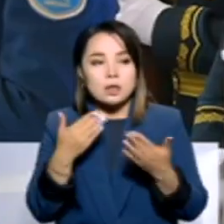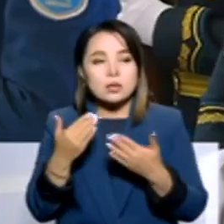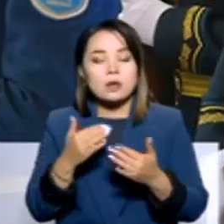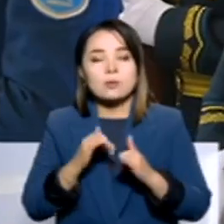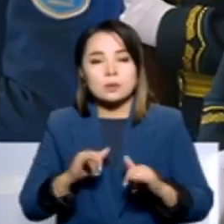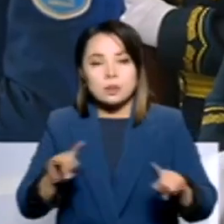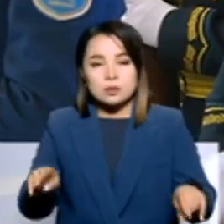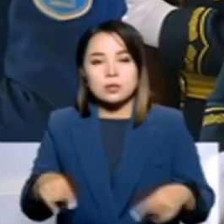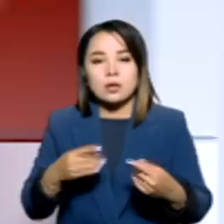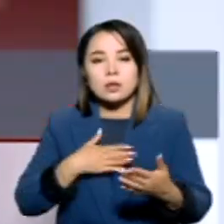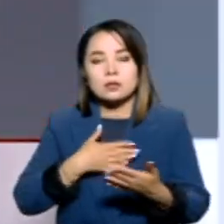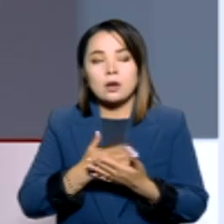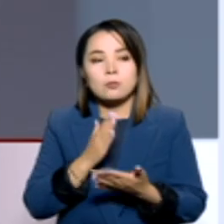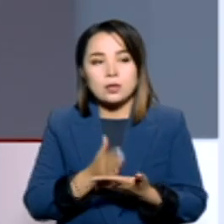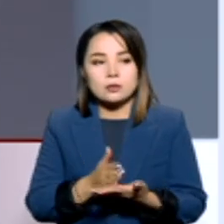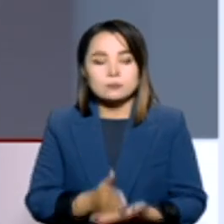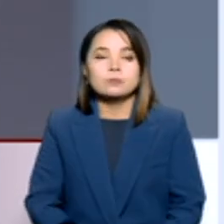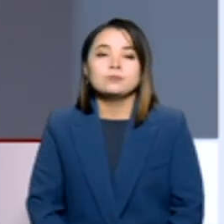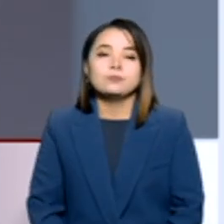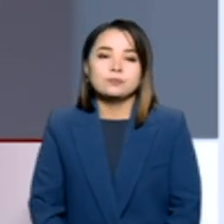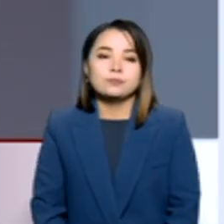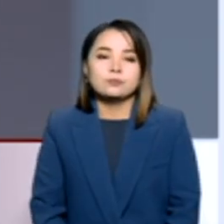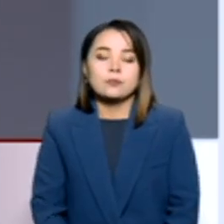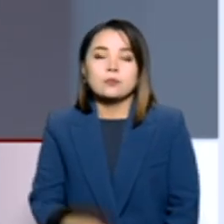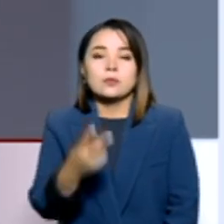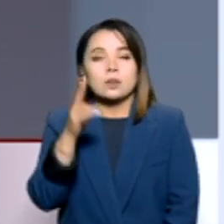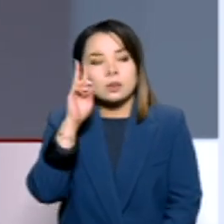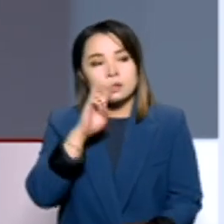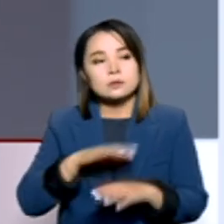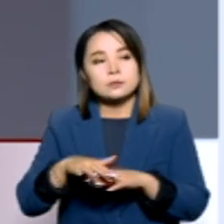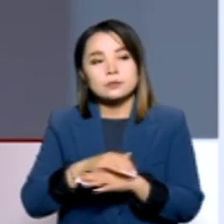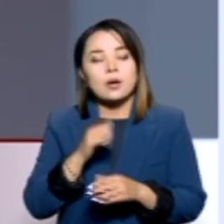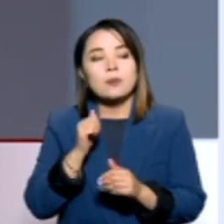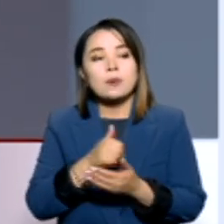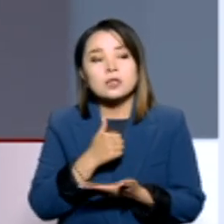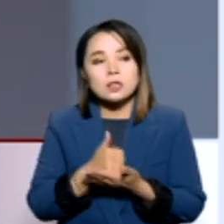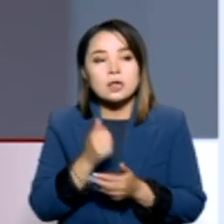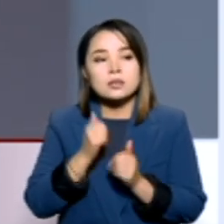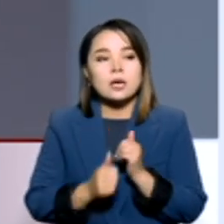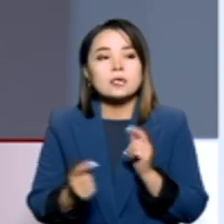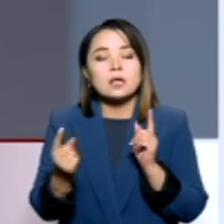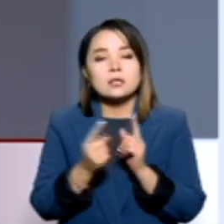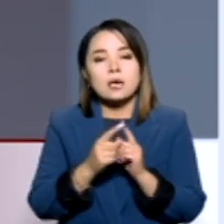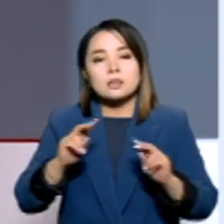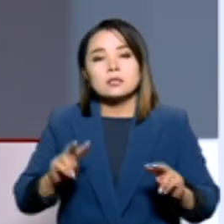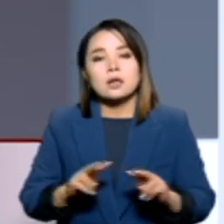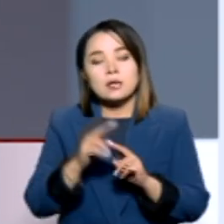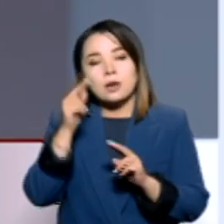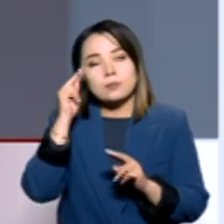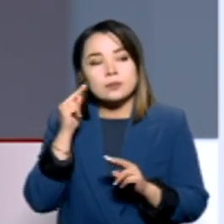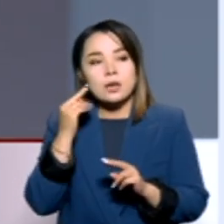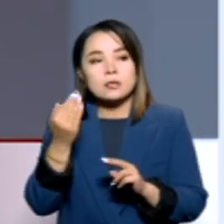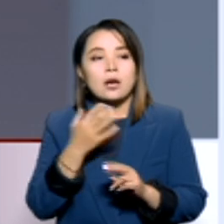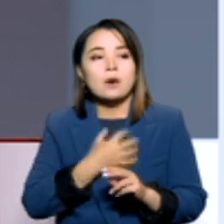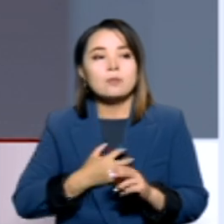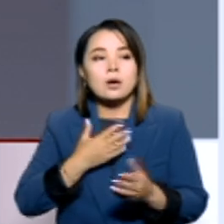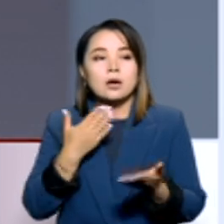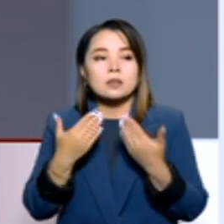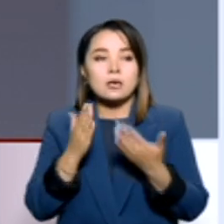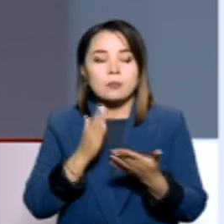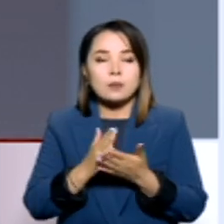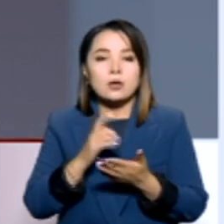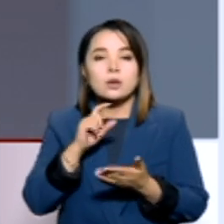тың серпін беріп келеді. Екі ел басшысының жиі кездесуі Астана мен Бейжің қарым-қатынасының маңыздылығын көрсетеді.